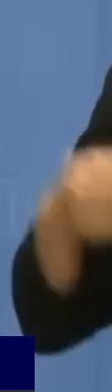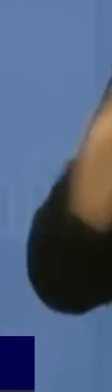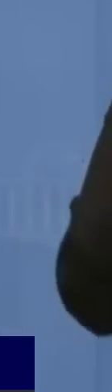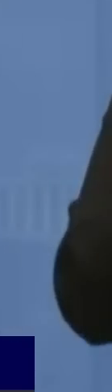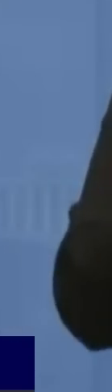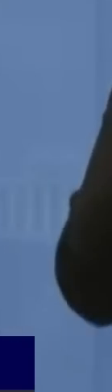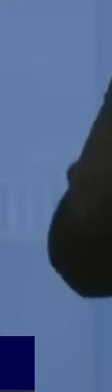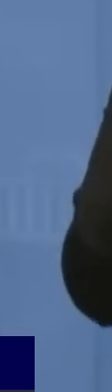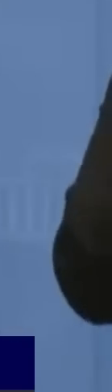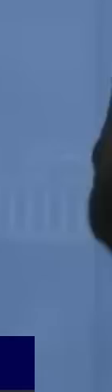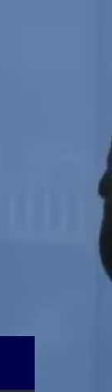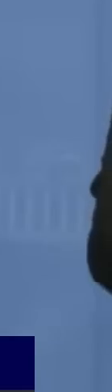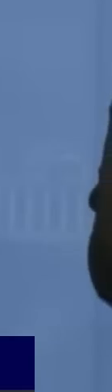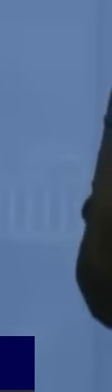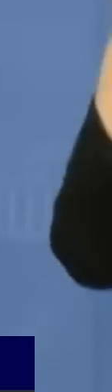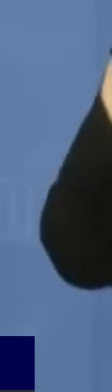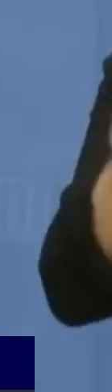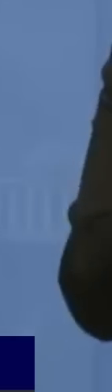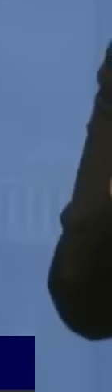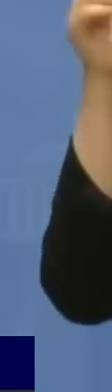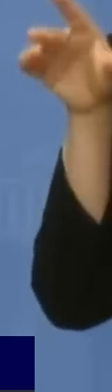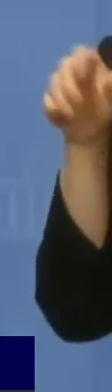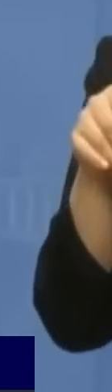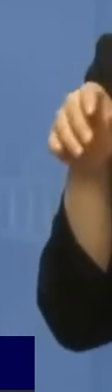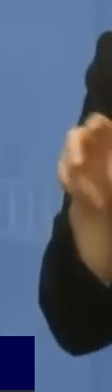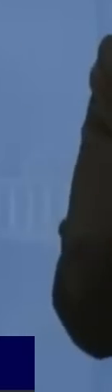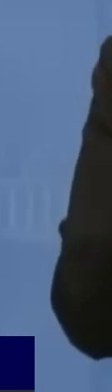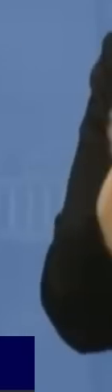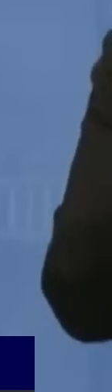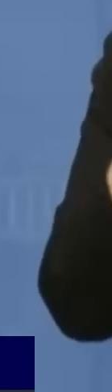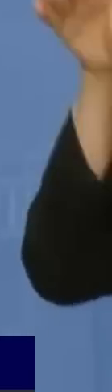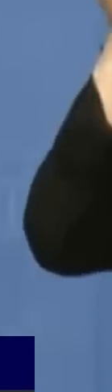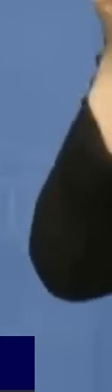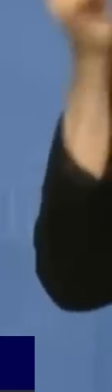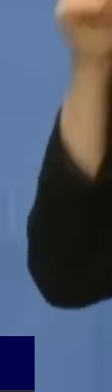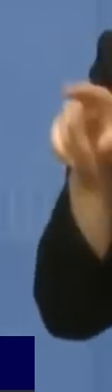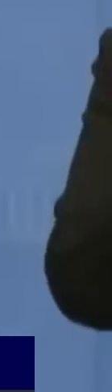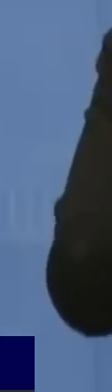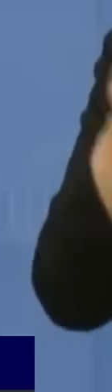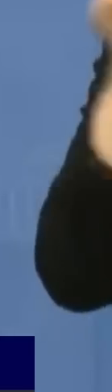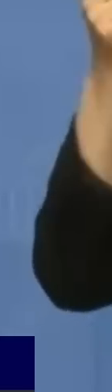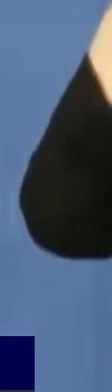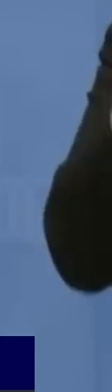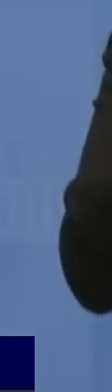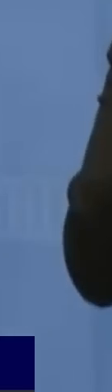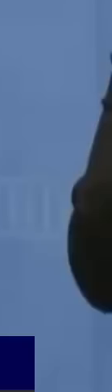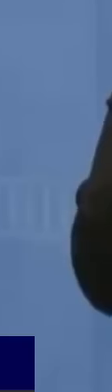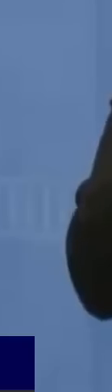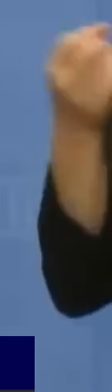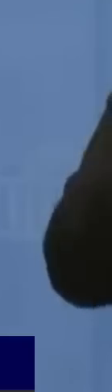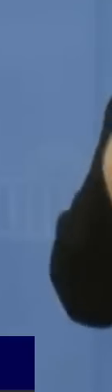다뤄질 계획이 없다면서도 한미정보공유 확대 대상국에 일본이 포함될 가능성을